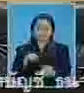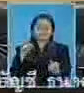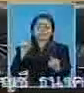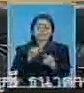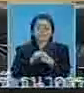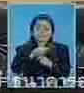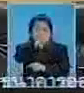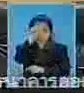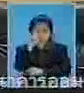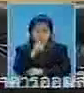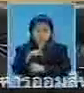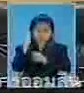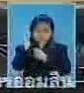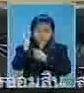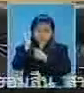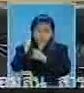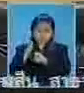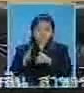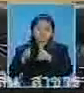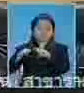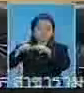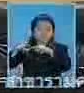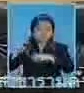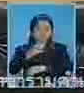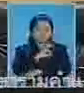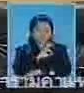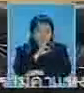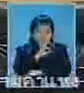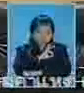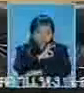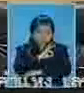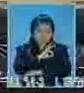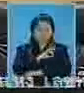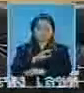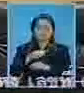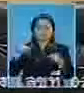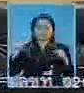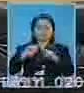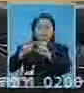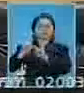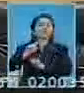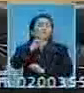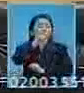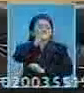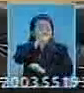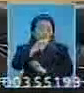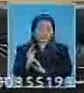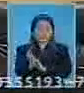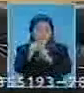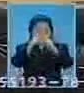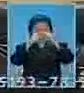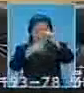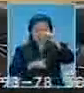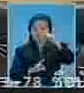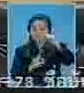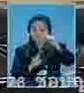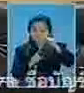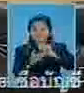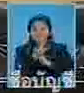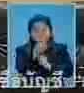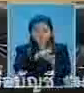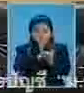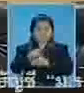ตคำอภิปรายของท่านสมาชิกที่รวมทั้งหมดอยู่8ข้อเพื่อความชัดเจนนะครับผมจะขออนุญาตทบทว